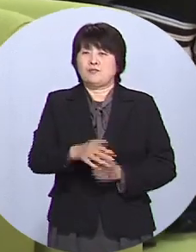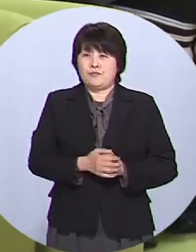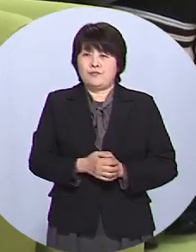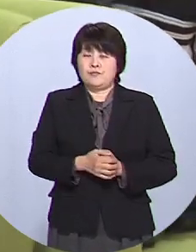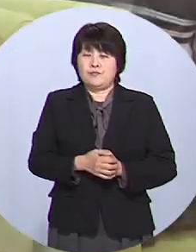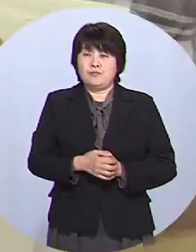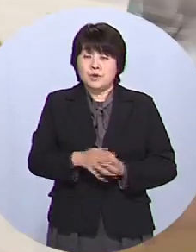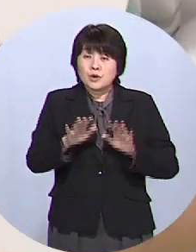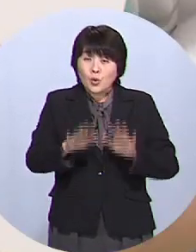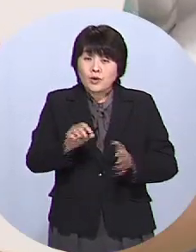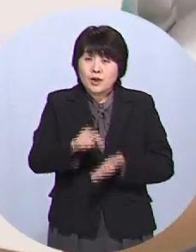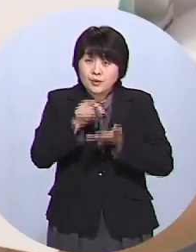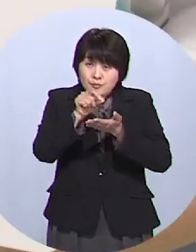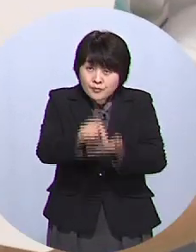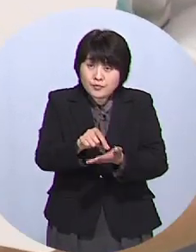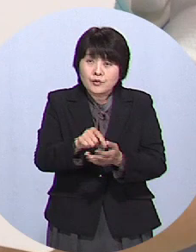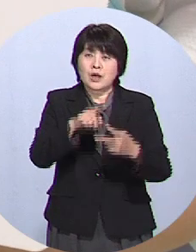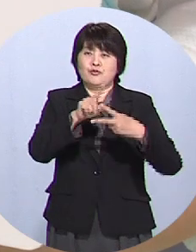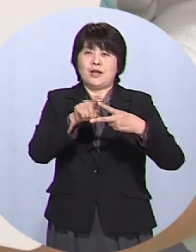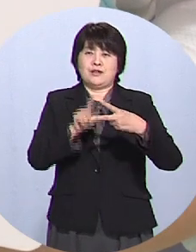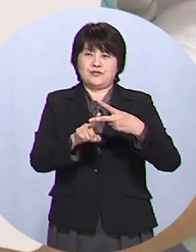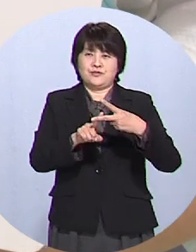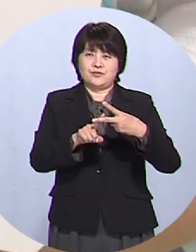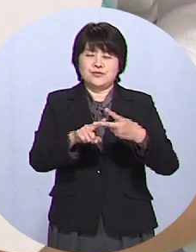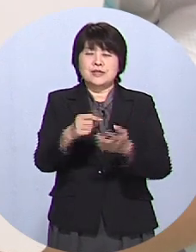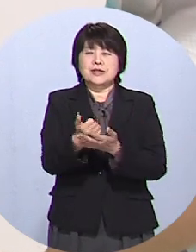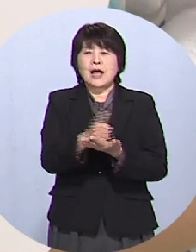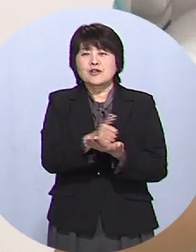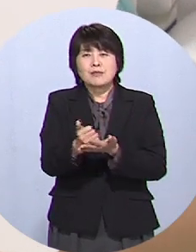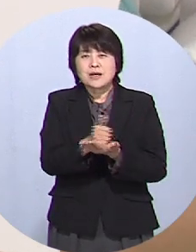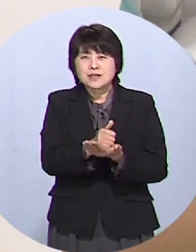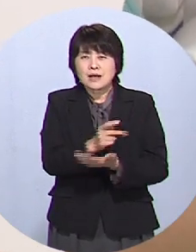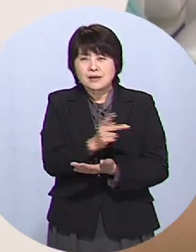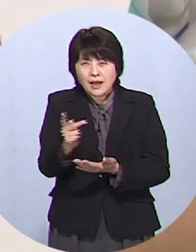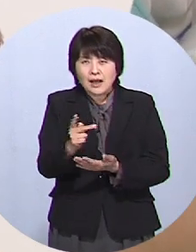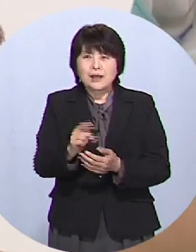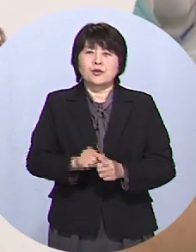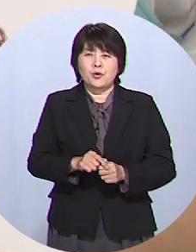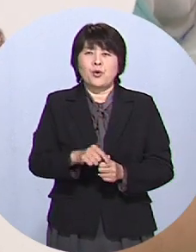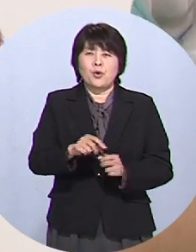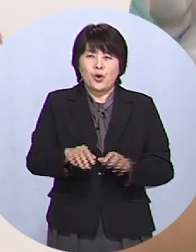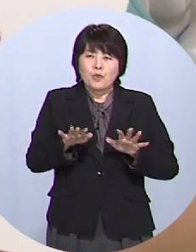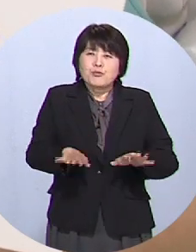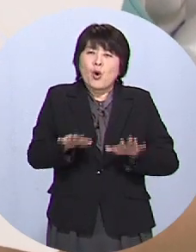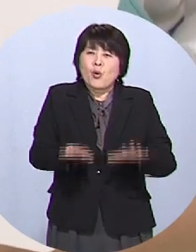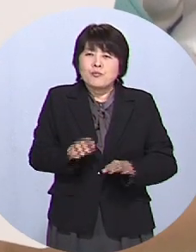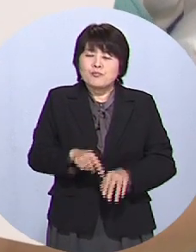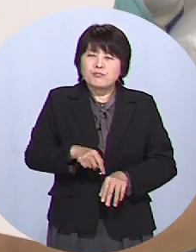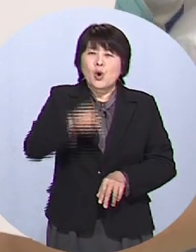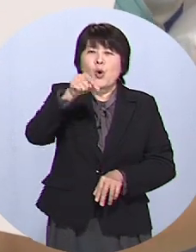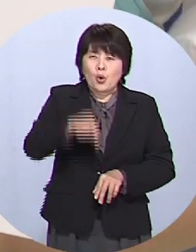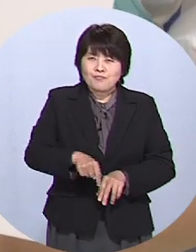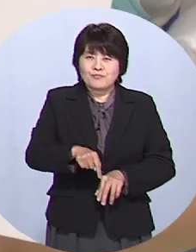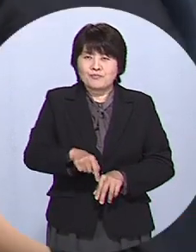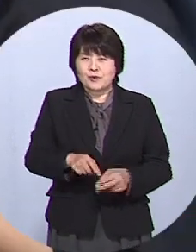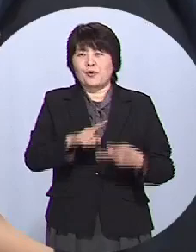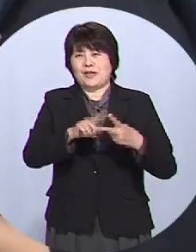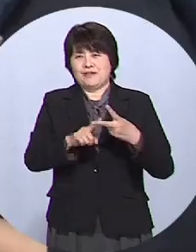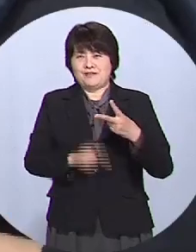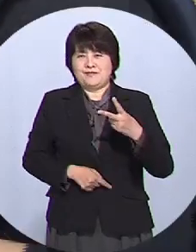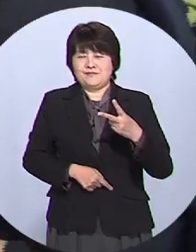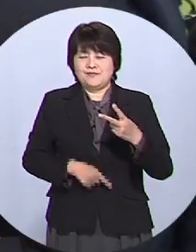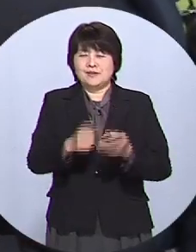今回プレゼントされる絵本は、だるまさんがとぴょーんの2冊です。